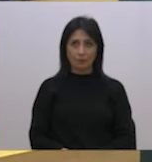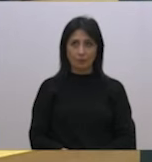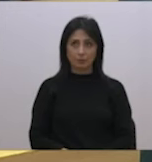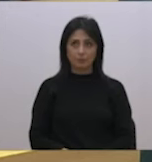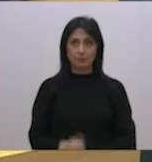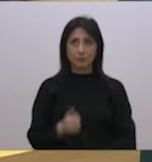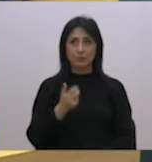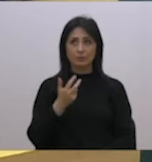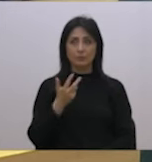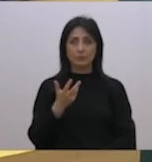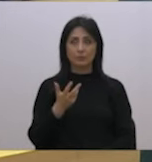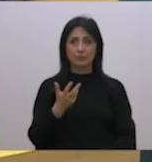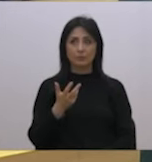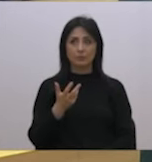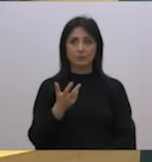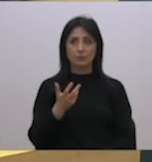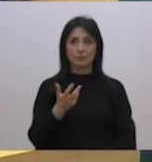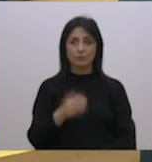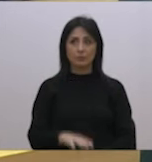ramdenime,